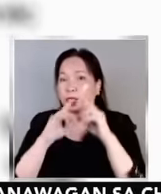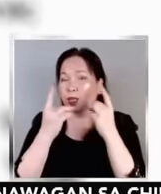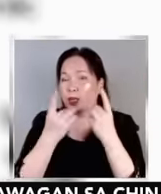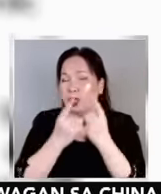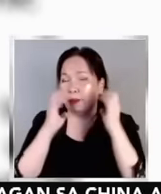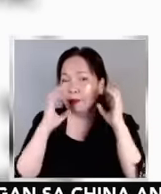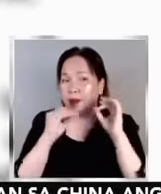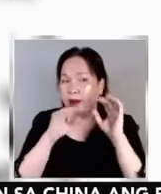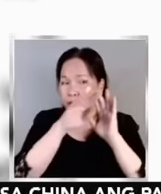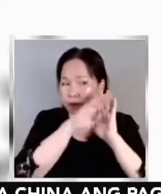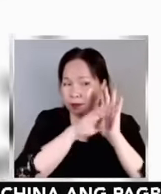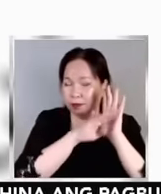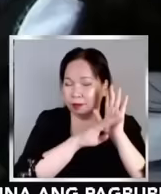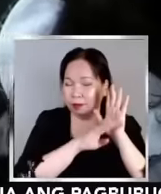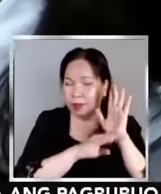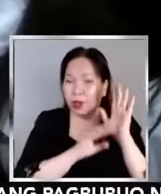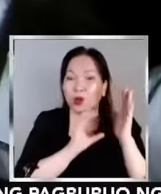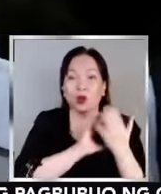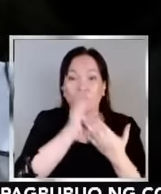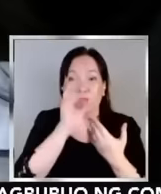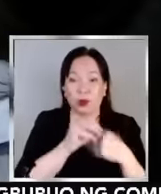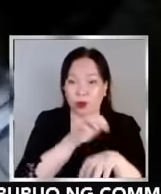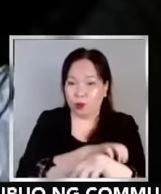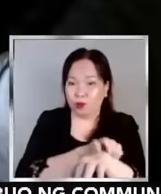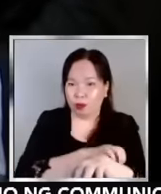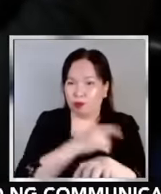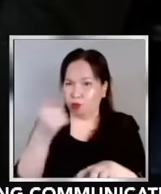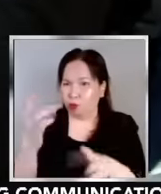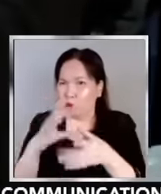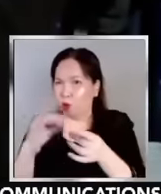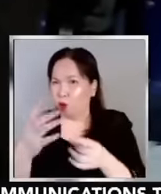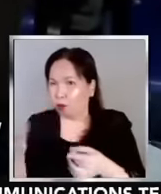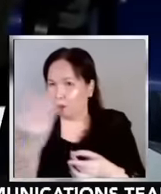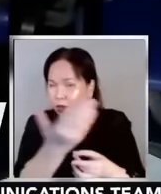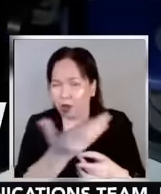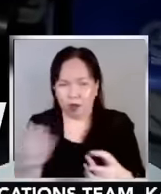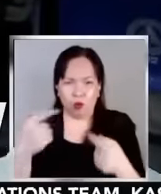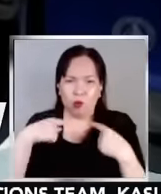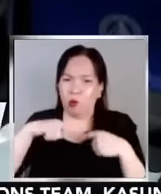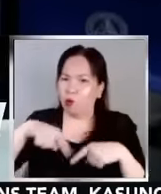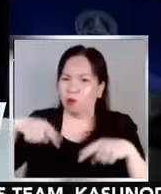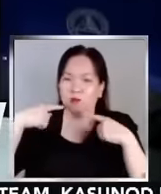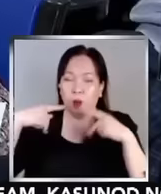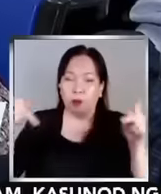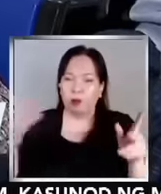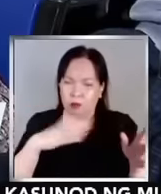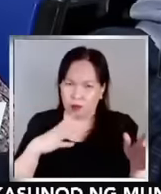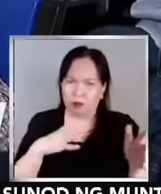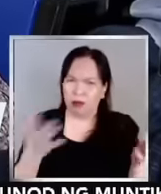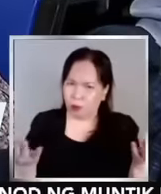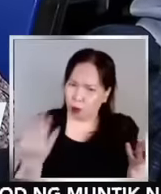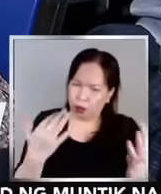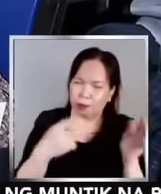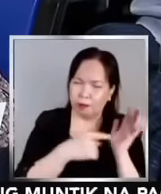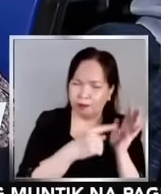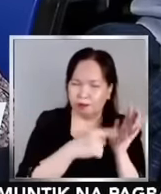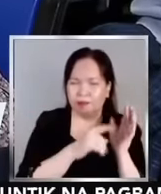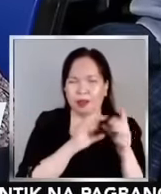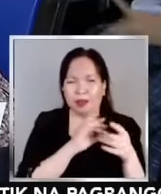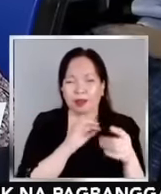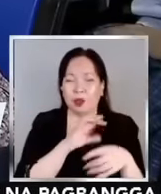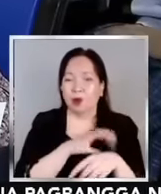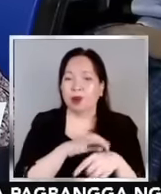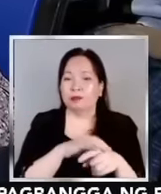pwedeng magkomento rito ang publiko nasimulan na rin ang review sa curriculum ng grades 11 at 12 ang alliance of concerned